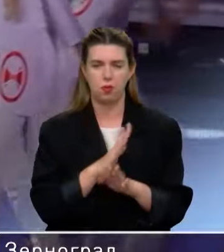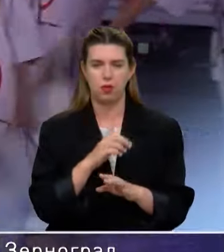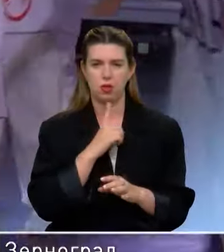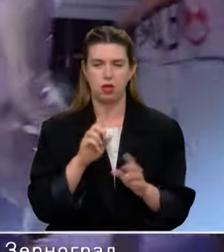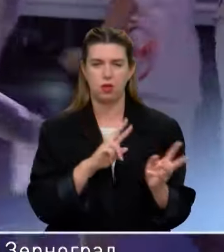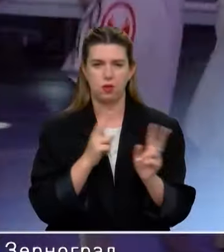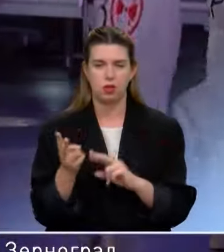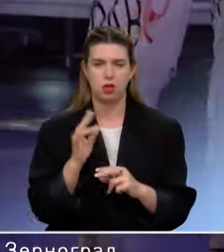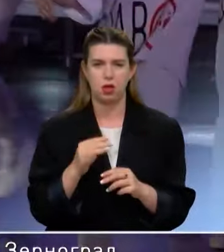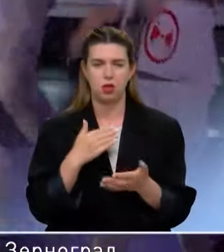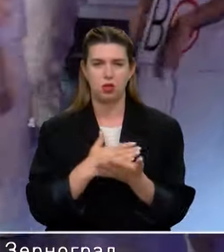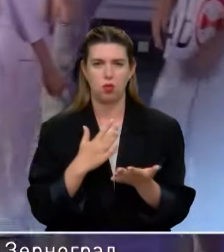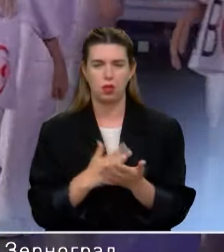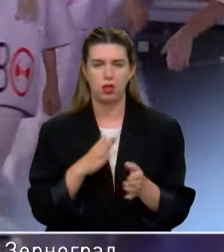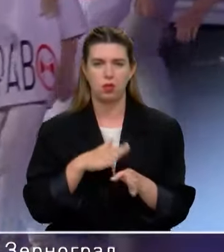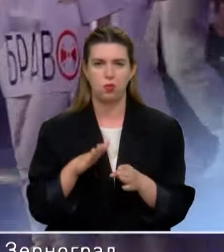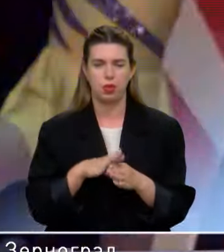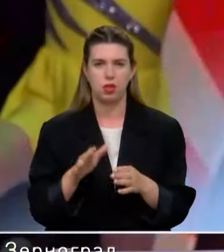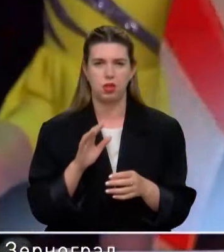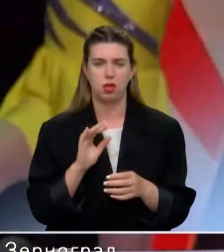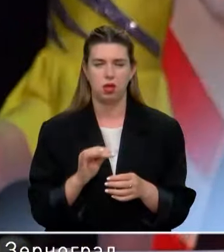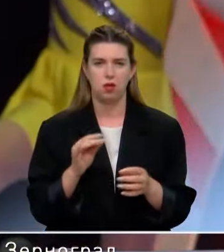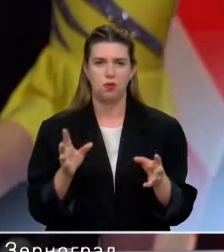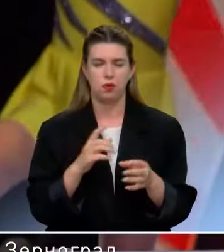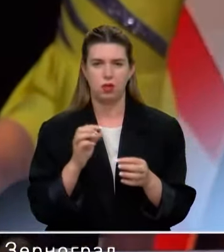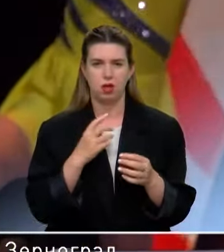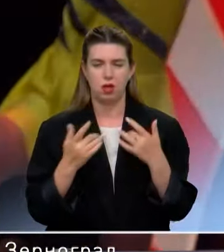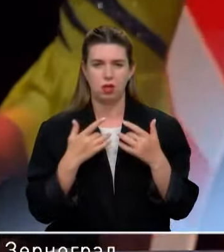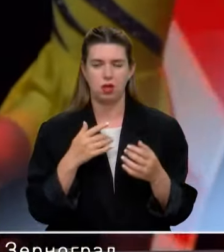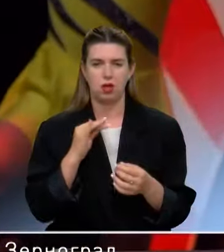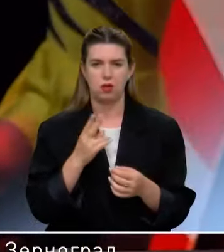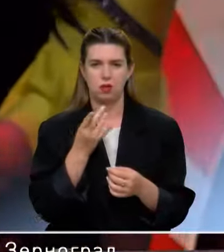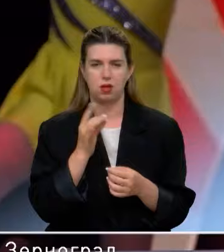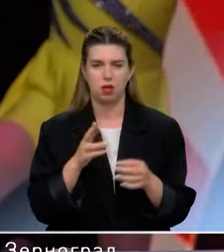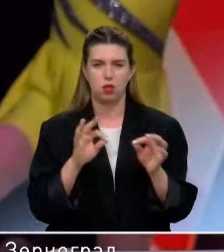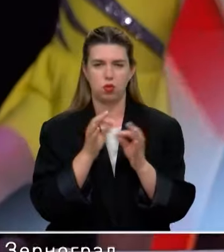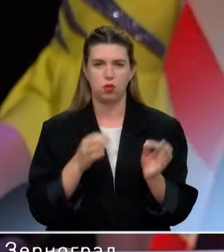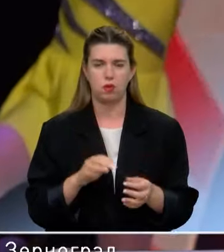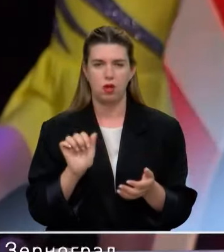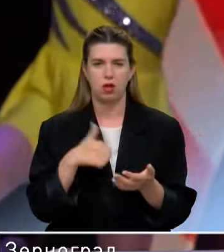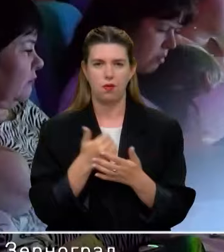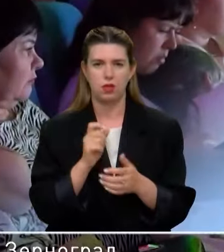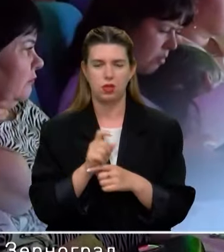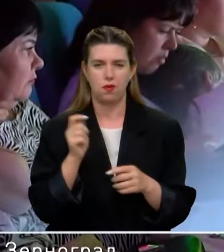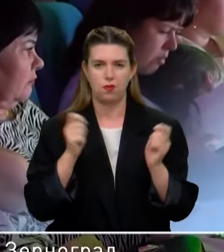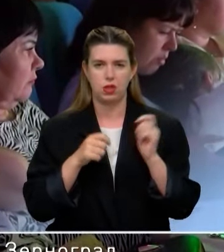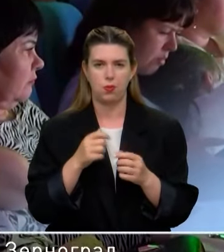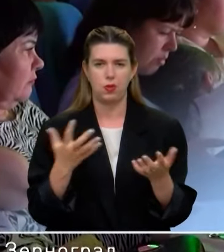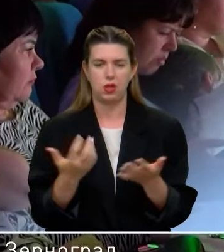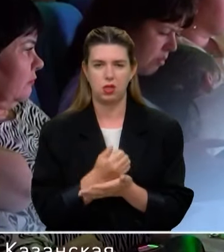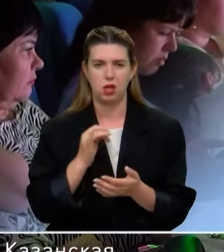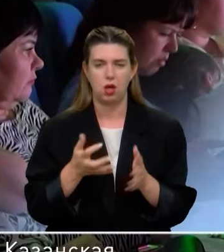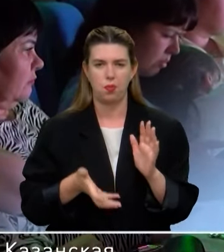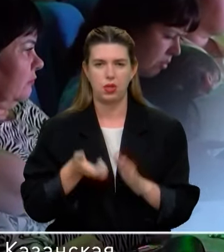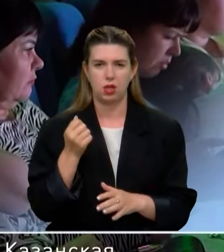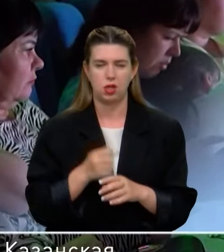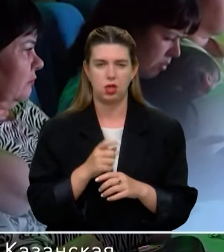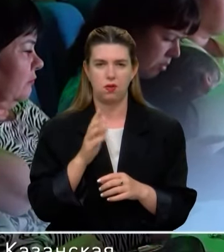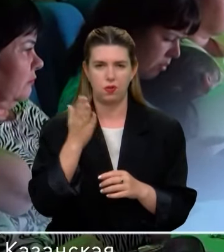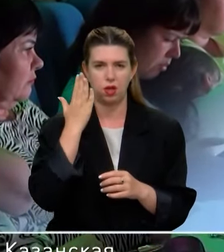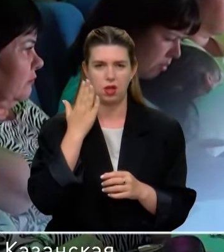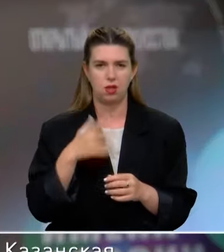хореография инструментальное исполнительство сценическое и цирковое искусство Главная задача фестиваля и поддержать